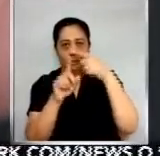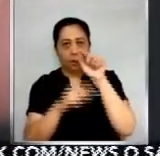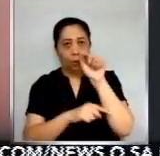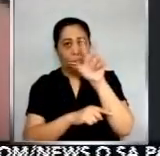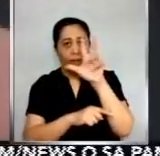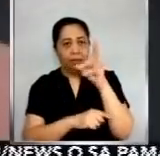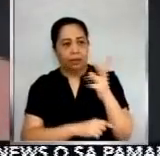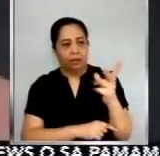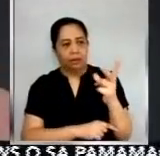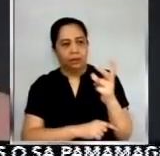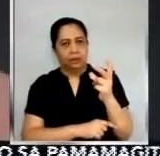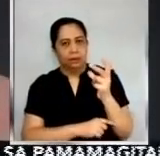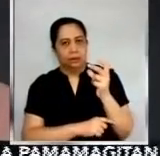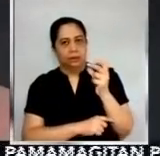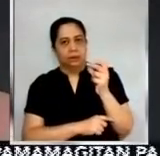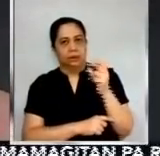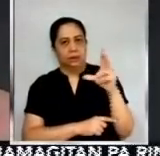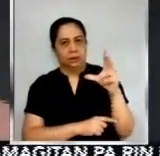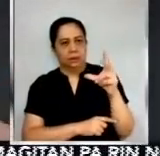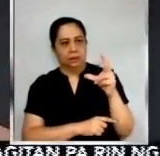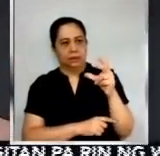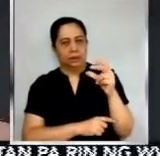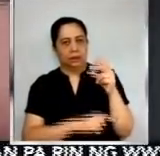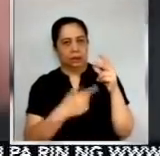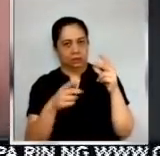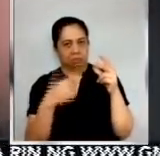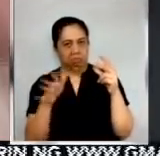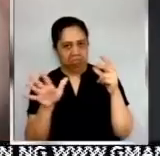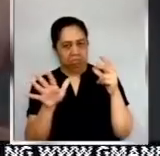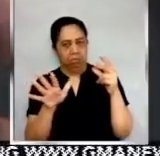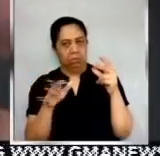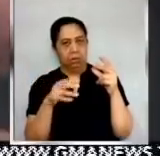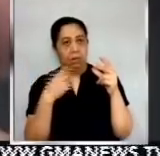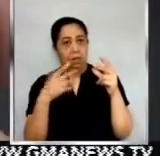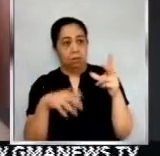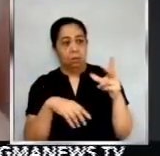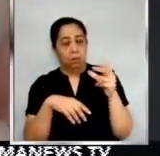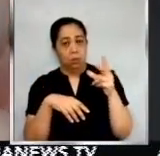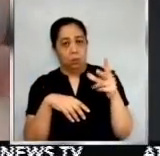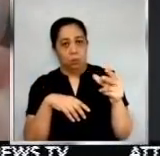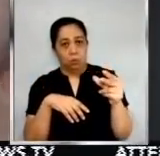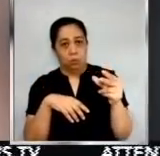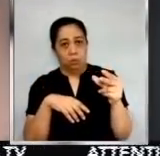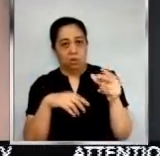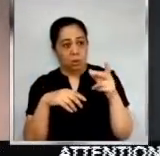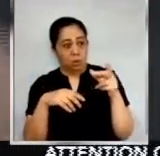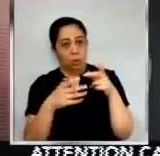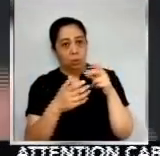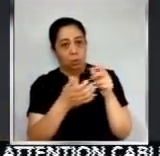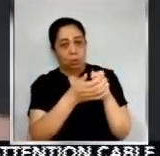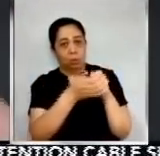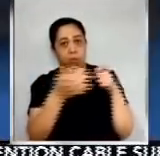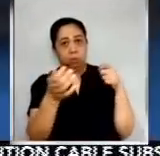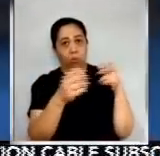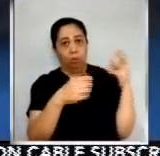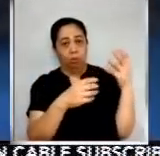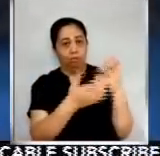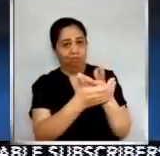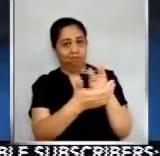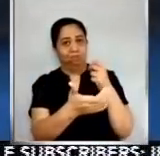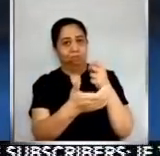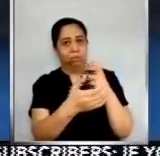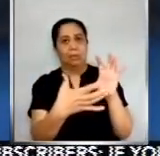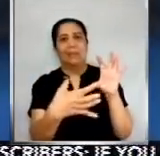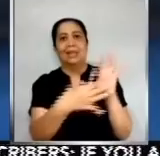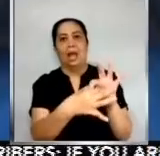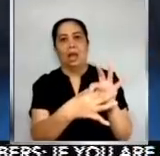hanggang dito. Hanggang dyan lang yan. Once na kasi ito, pinush ninyong ganyan, maglalak na siya. How important,